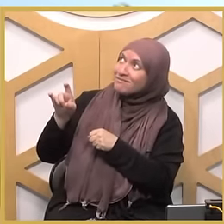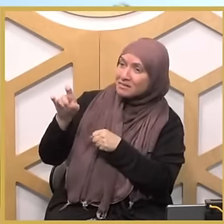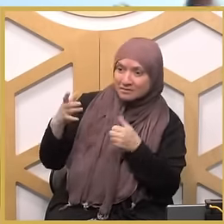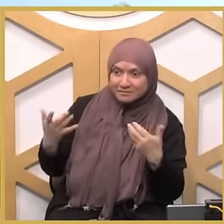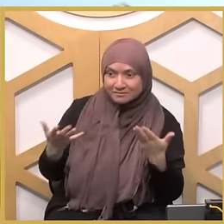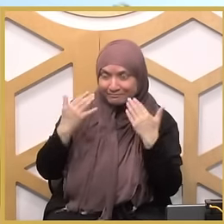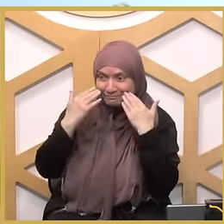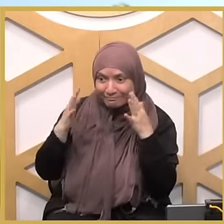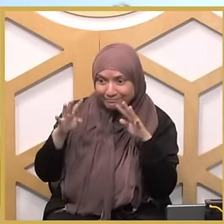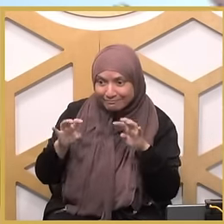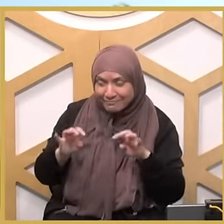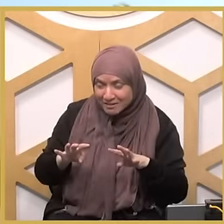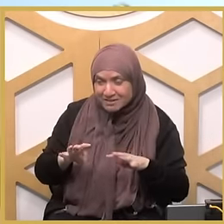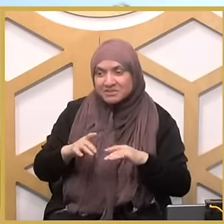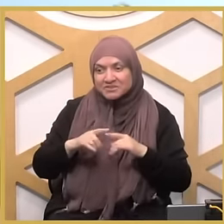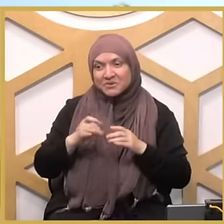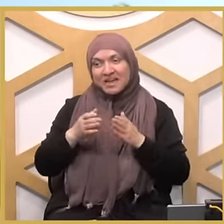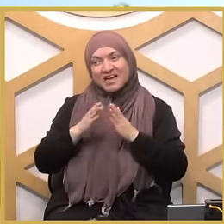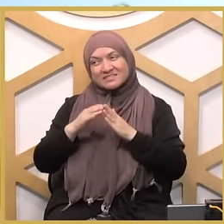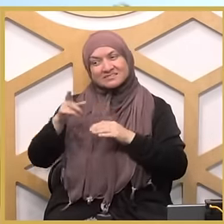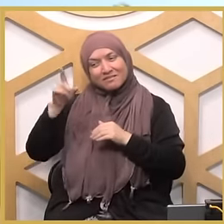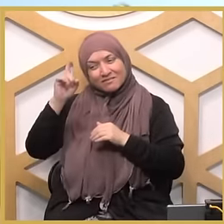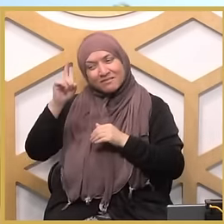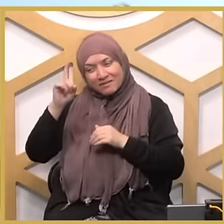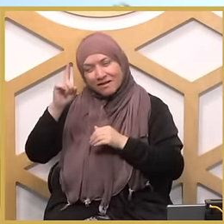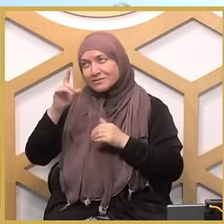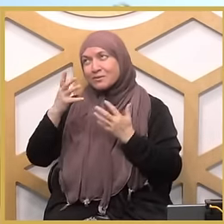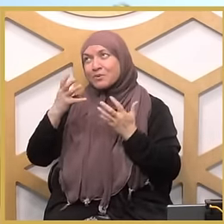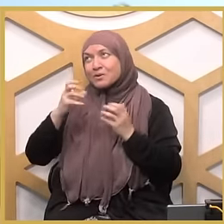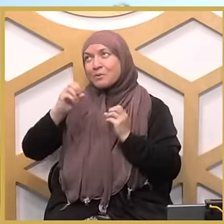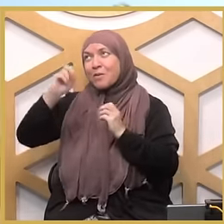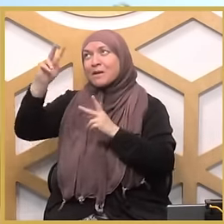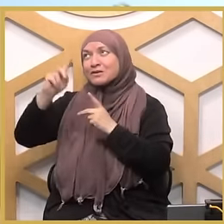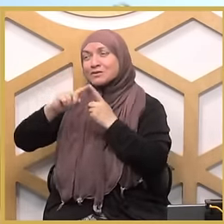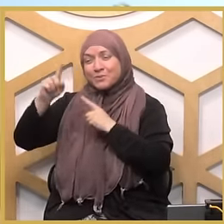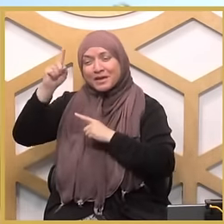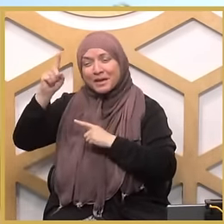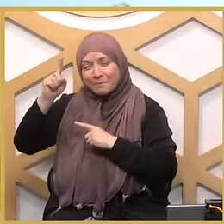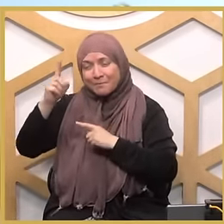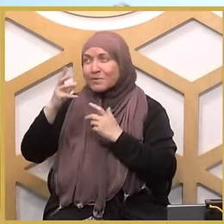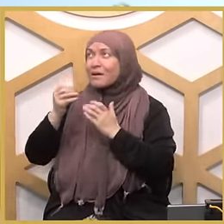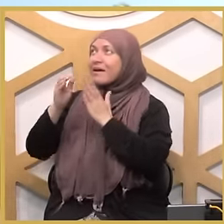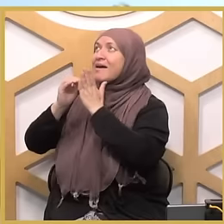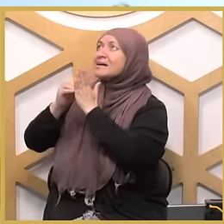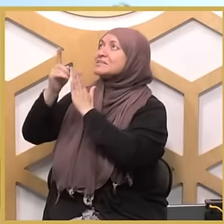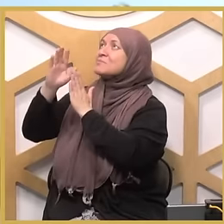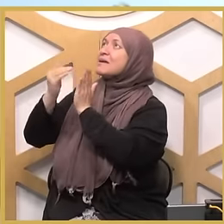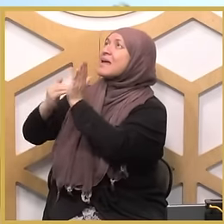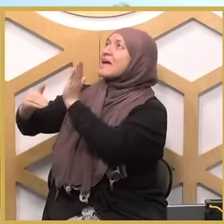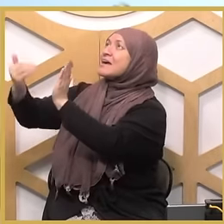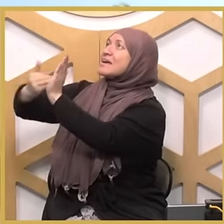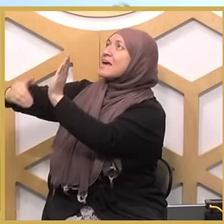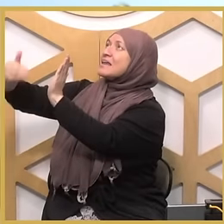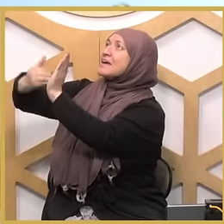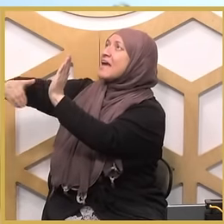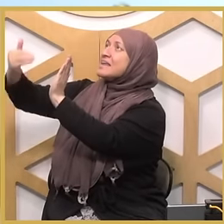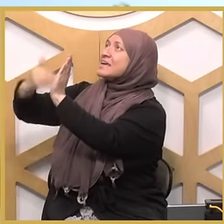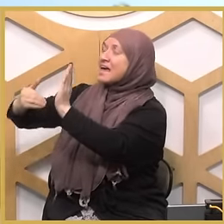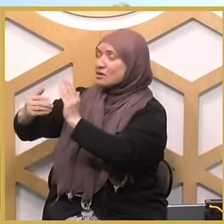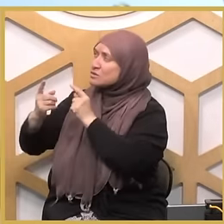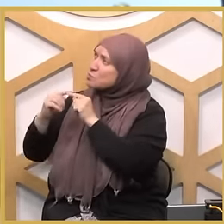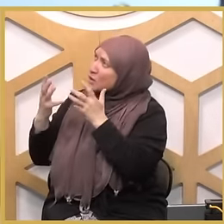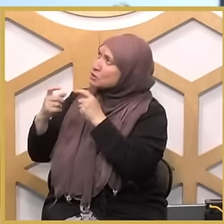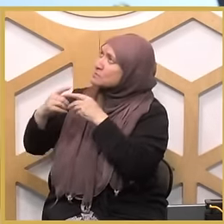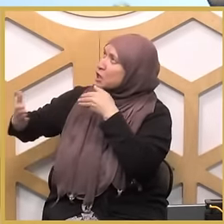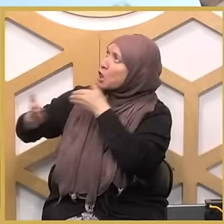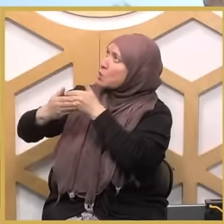they're trying to come back to Allah subhanahu wa ta'ala. فَجَعْلَ اللَّهُ وَقْتَ السَّحَرُ. Allah made that time of the night the best time for both the sinner to come back and